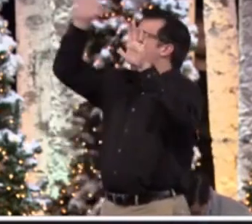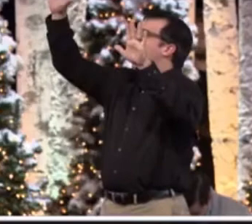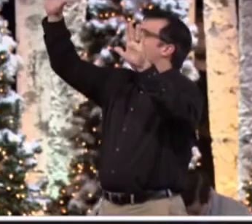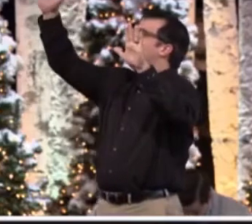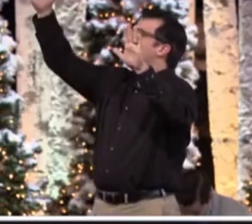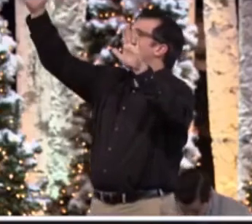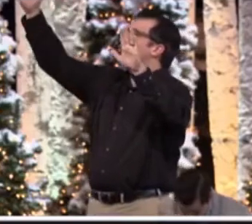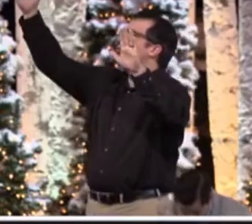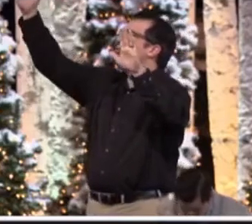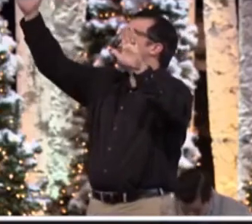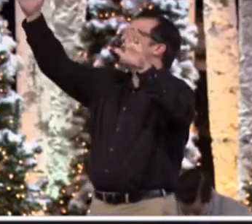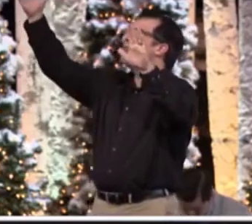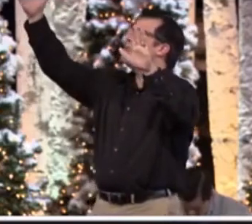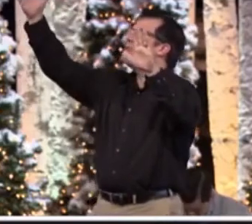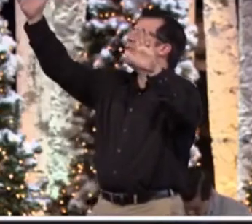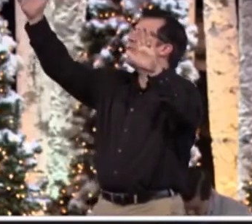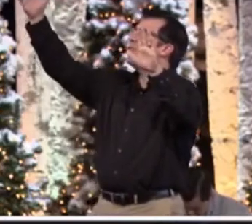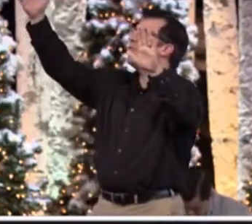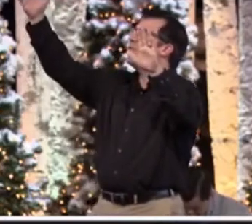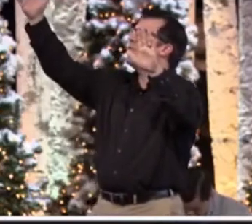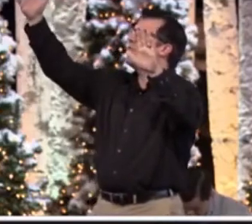पिता,